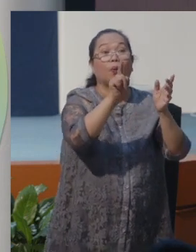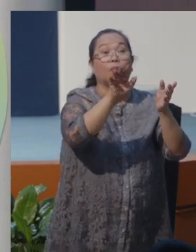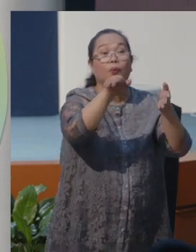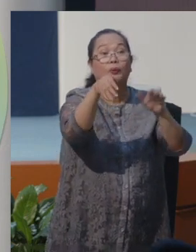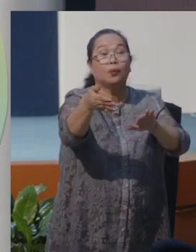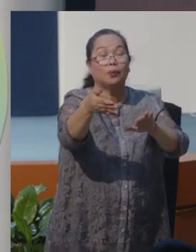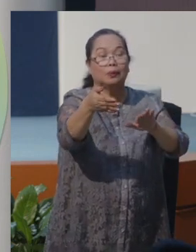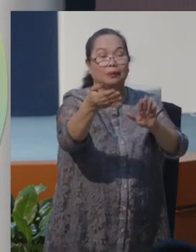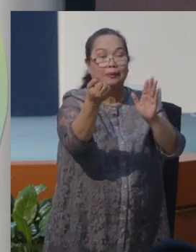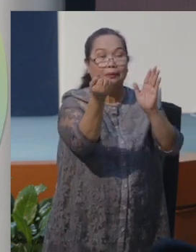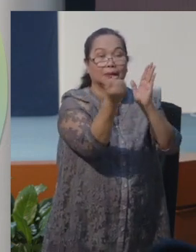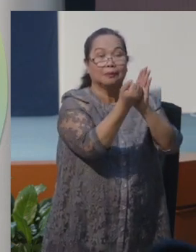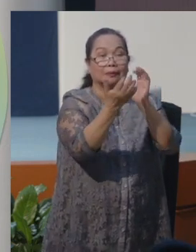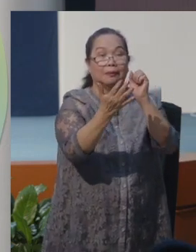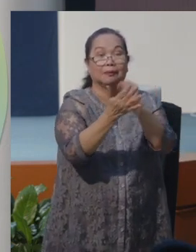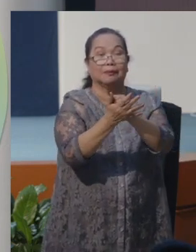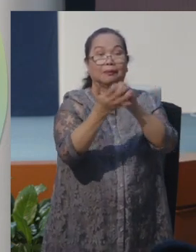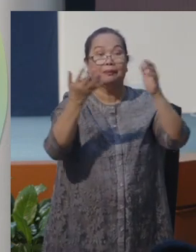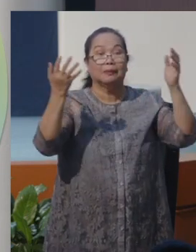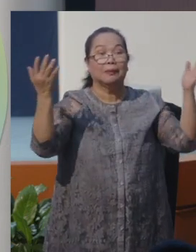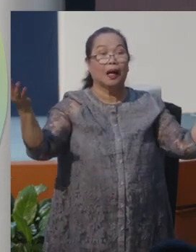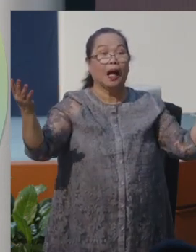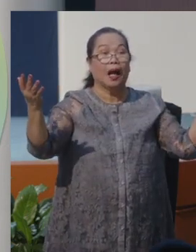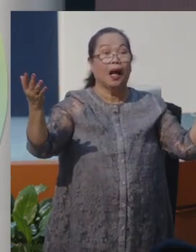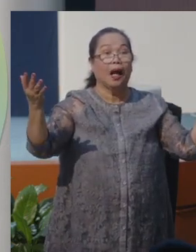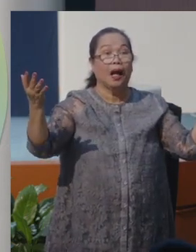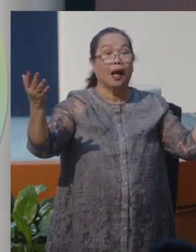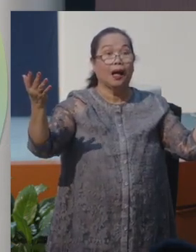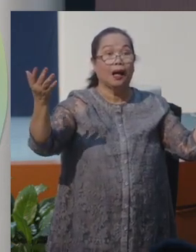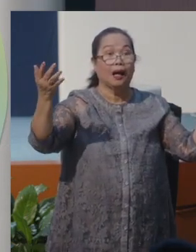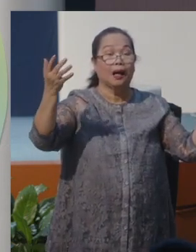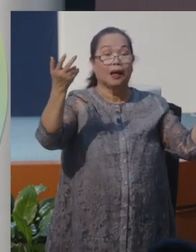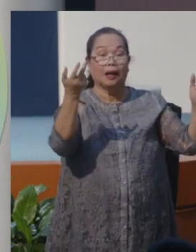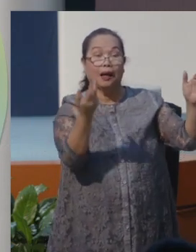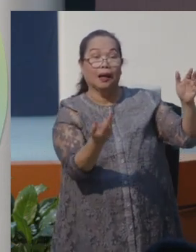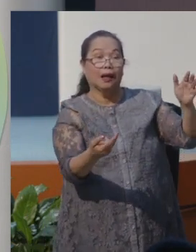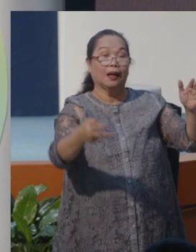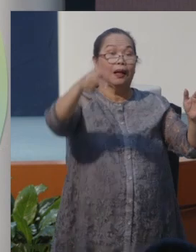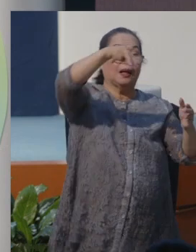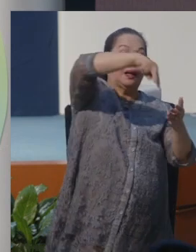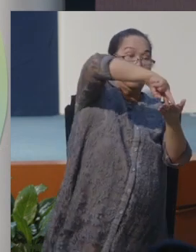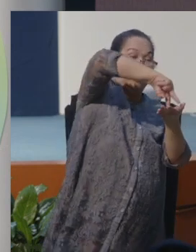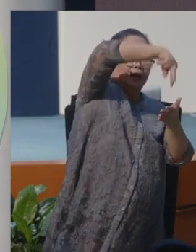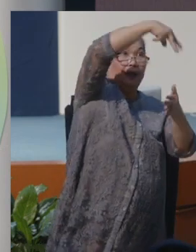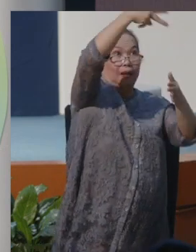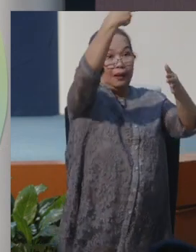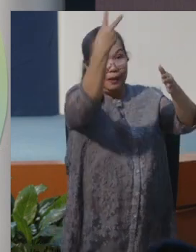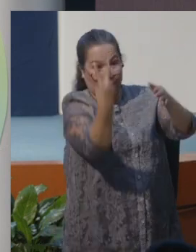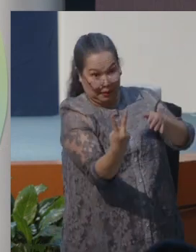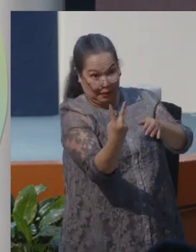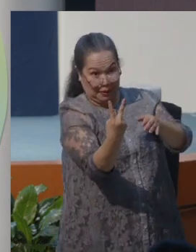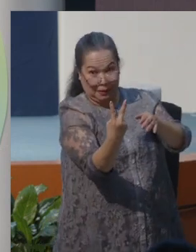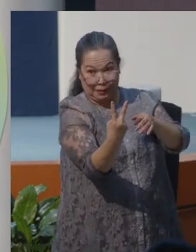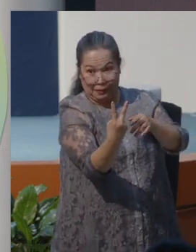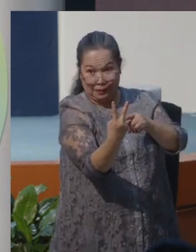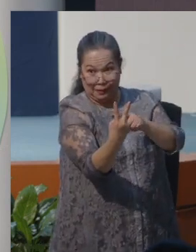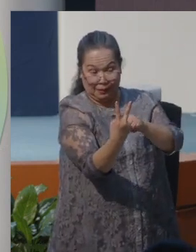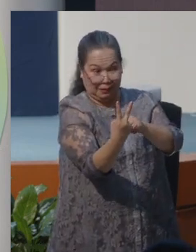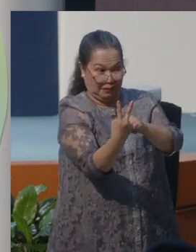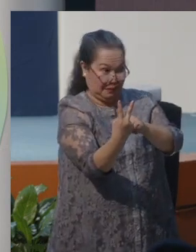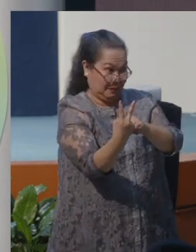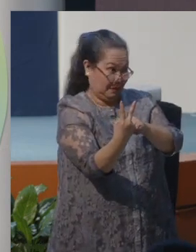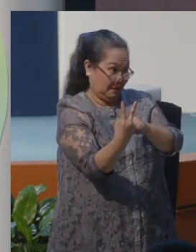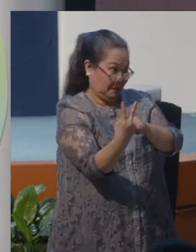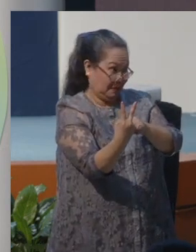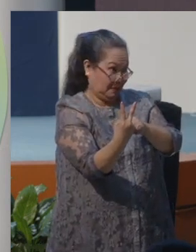na baliktad. Kasi ayaw daw niyang mamatay pareho ng kanyang Panginoon na si Jesus. Kaya nagpapako siya sa